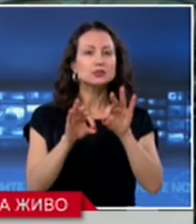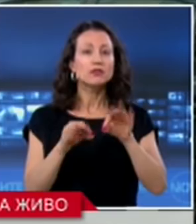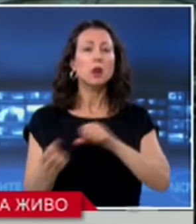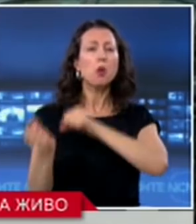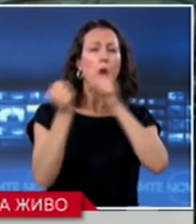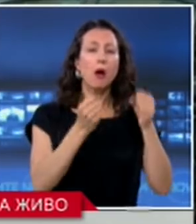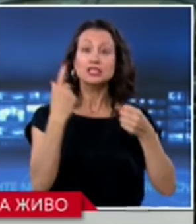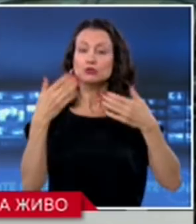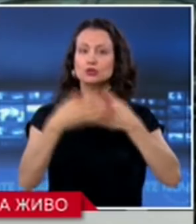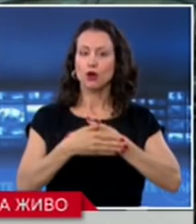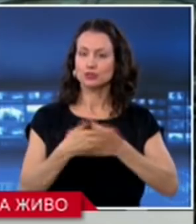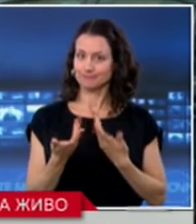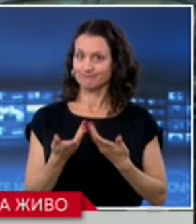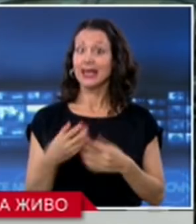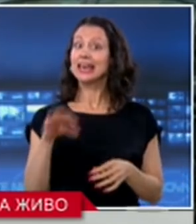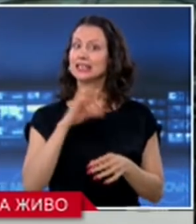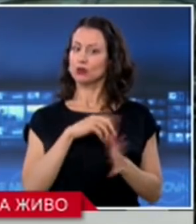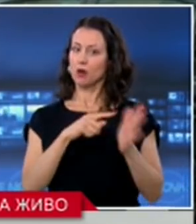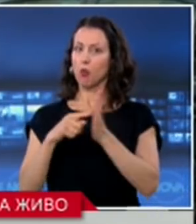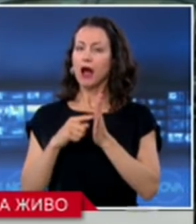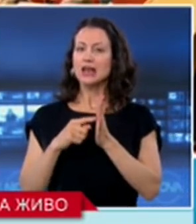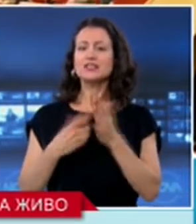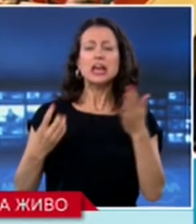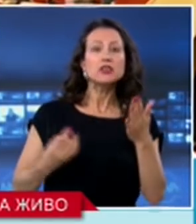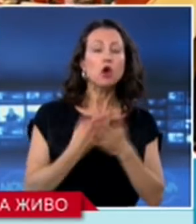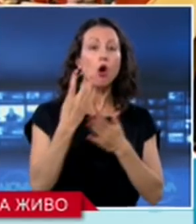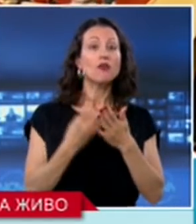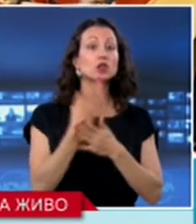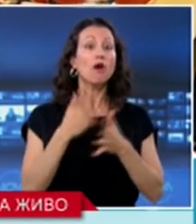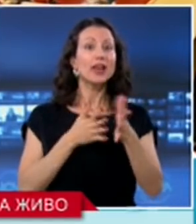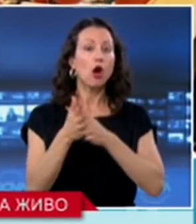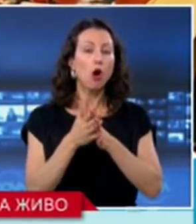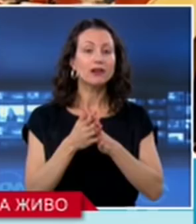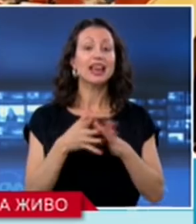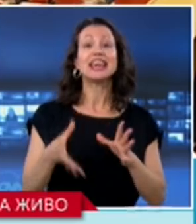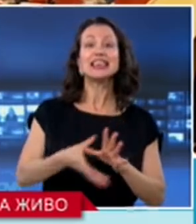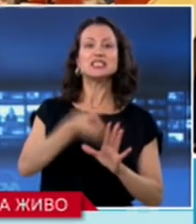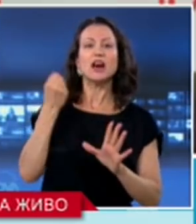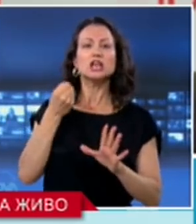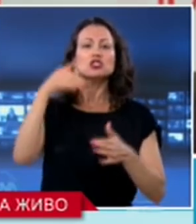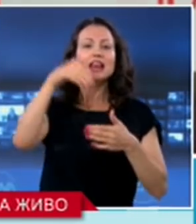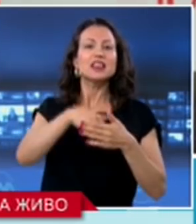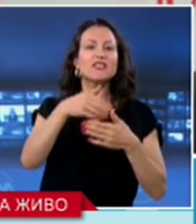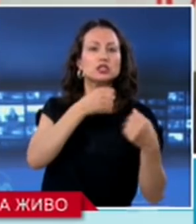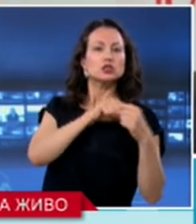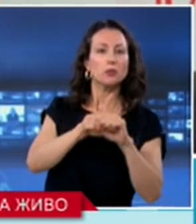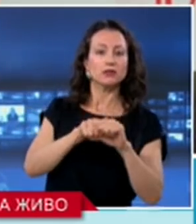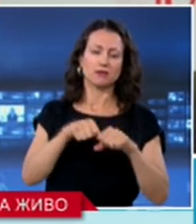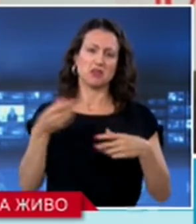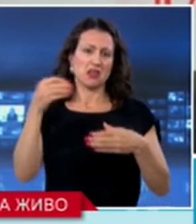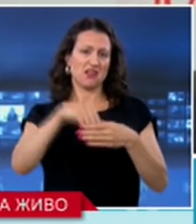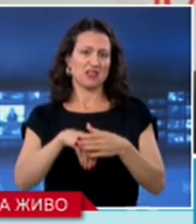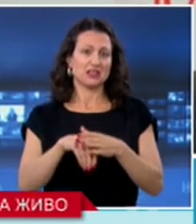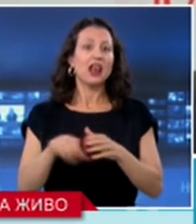показват основно обновяване на състава на пленума и изваждане на вътрешната опозиция. В ръководството вече не са знакови имена,